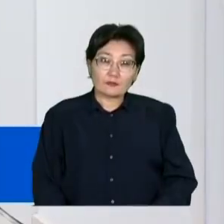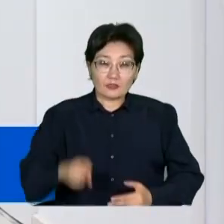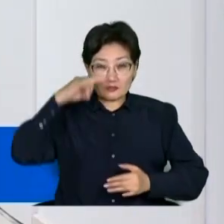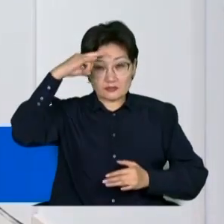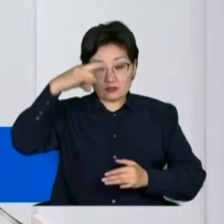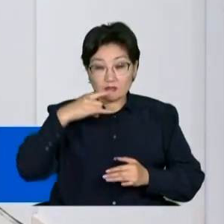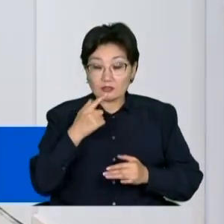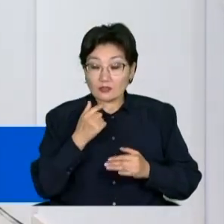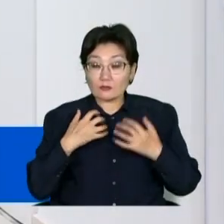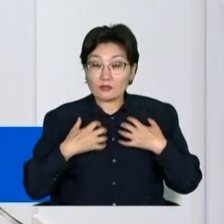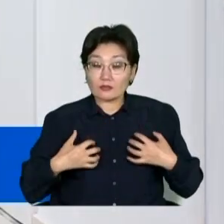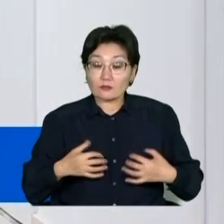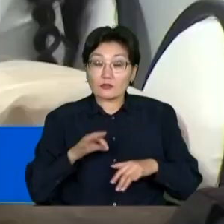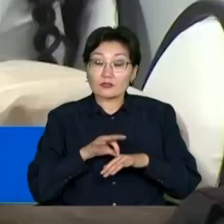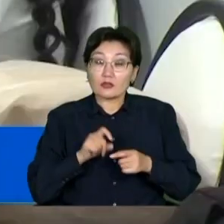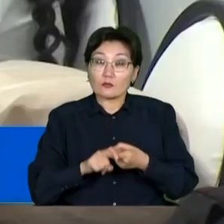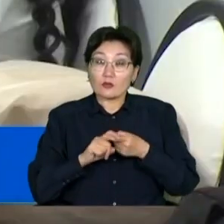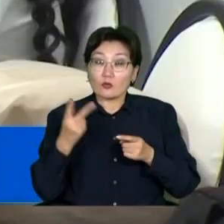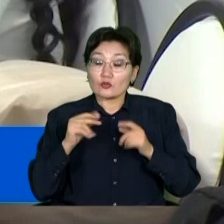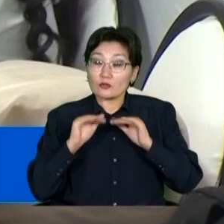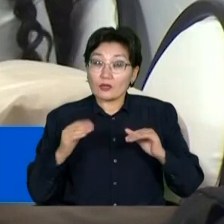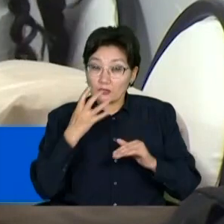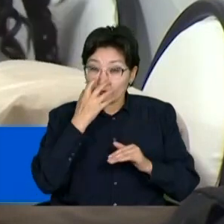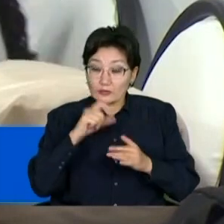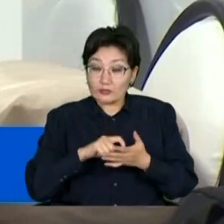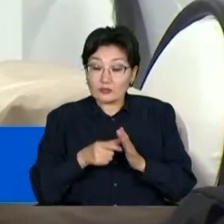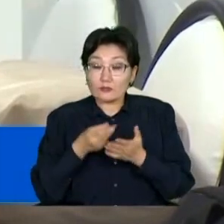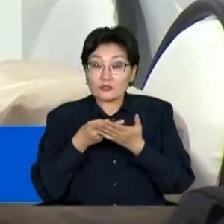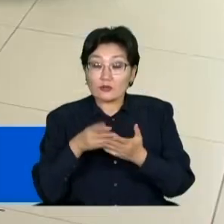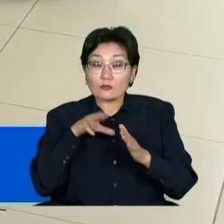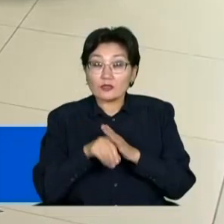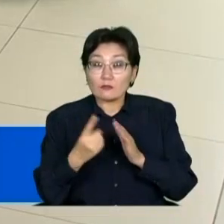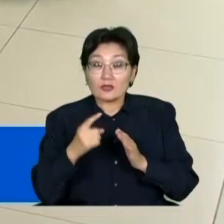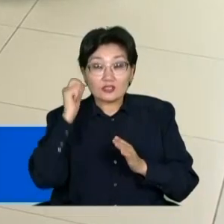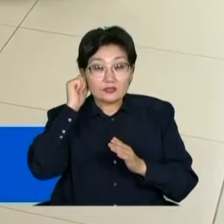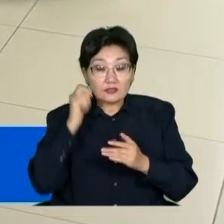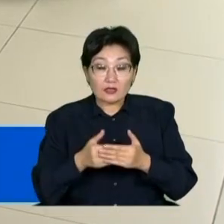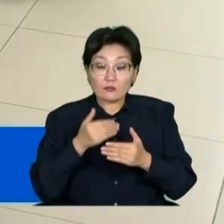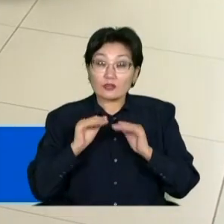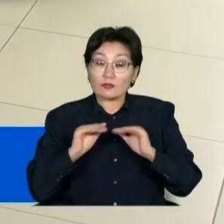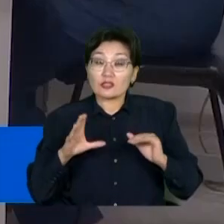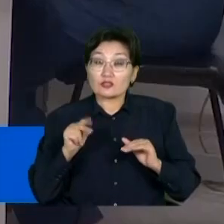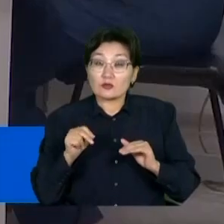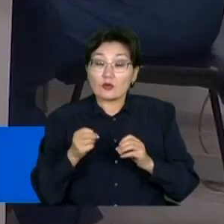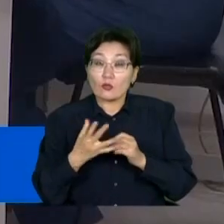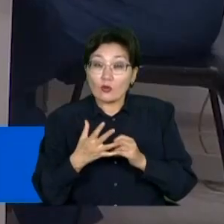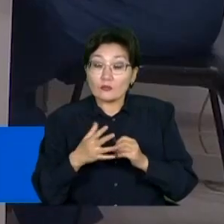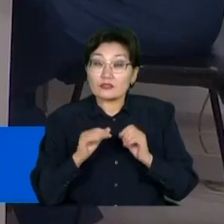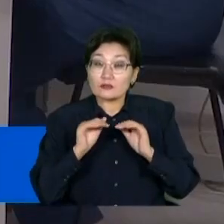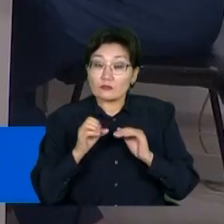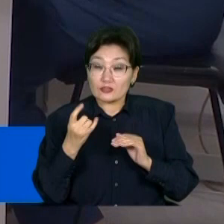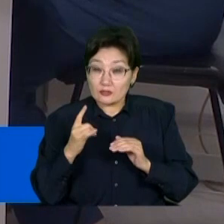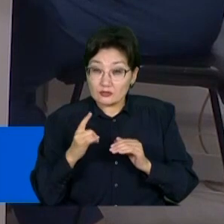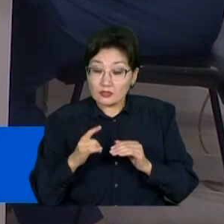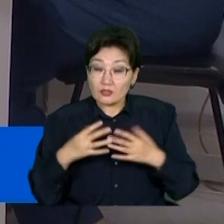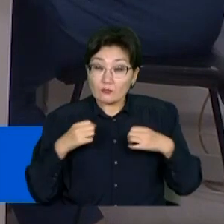Қазақстанда қызылша ауруына шалдыққан 30 бала жансақтау бөлімінде жатыр. Оның ішінде 1 жасқа дейінгі бүлдіршіндер саны 15 екен. Денсаулық